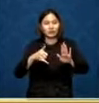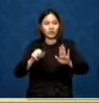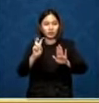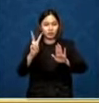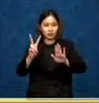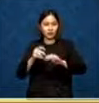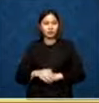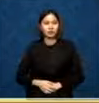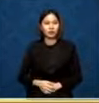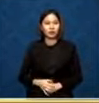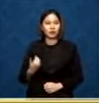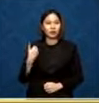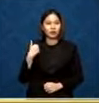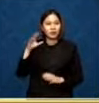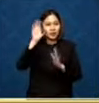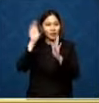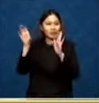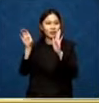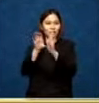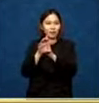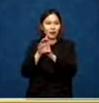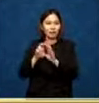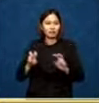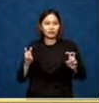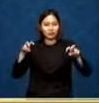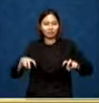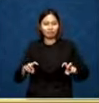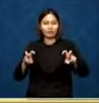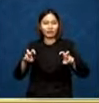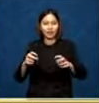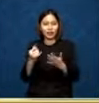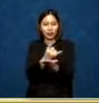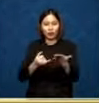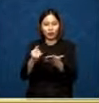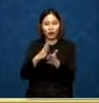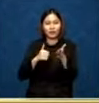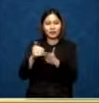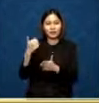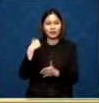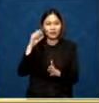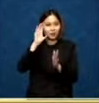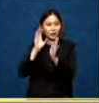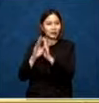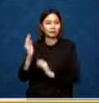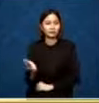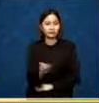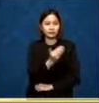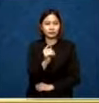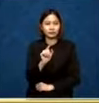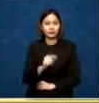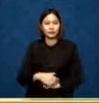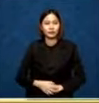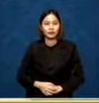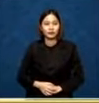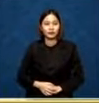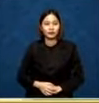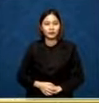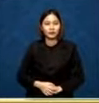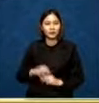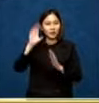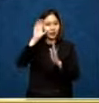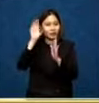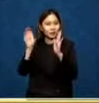าบันมีรูปพญาครุฑระบายสีนะครับห้องสวยครับขอเปลี่ยนภาพด้วยครับและมีรูป